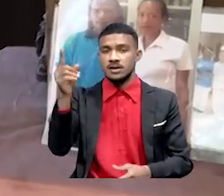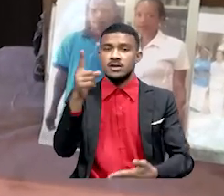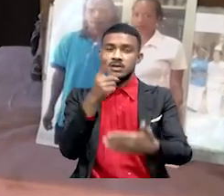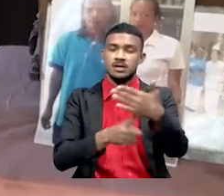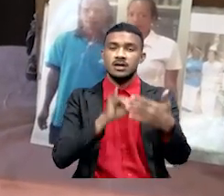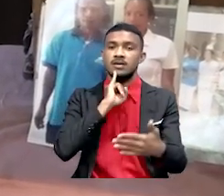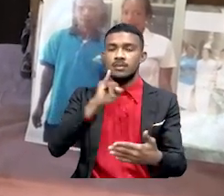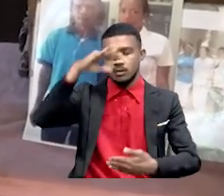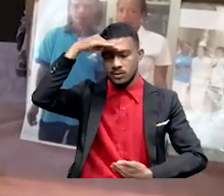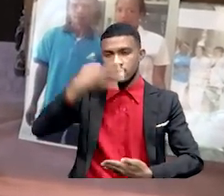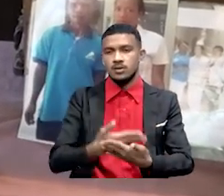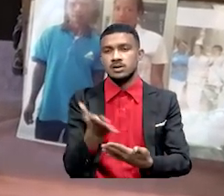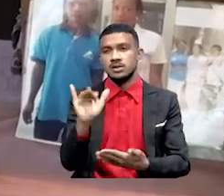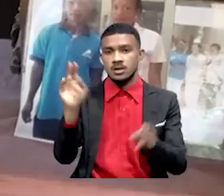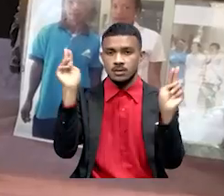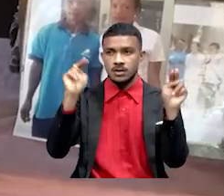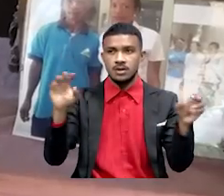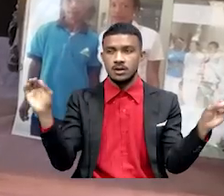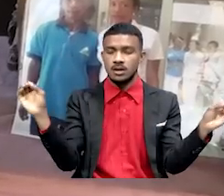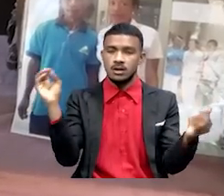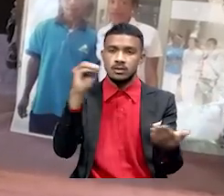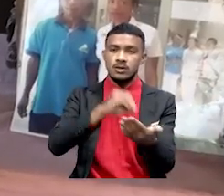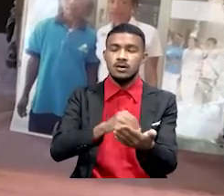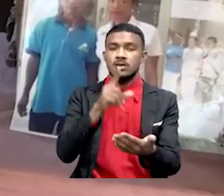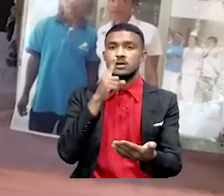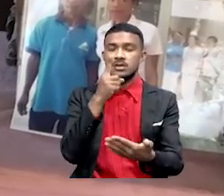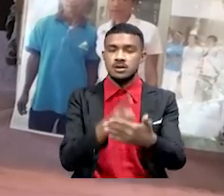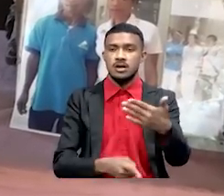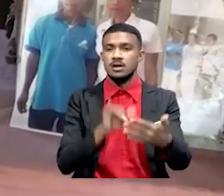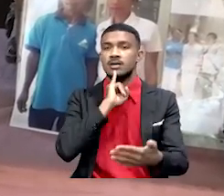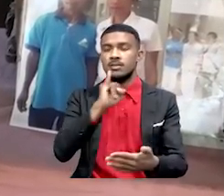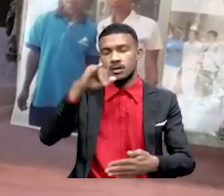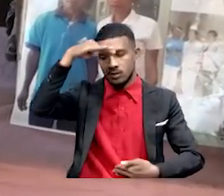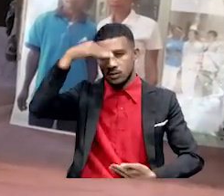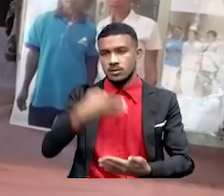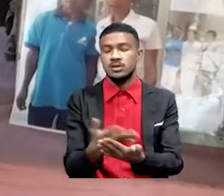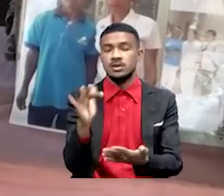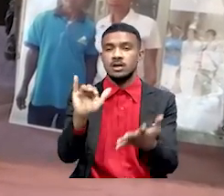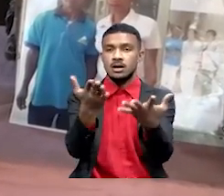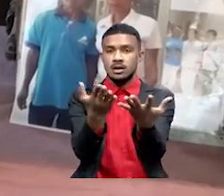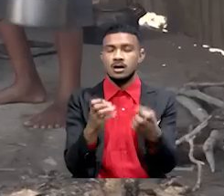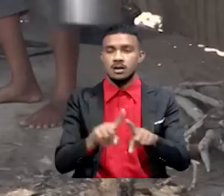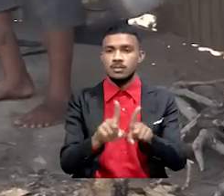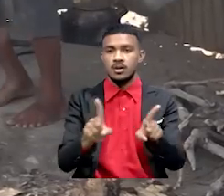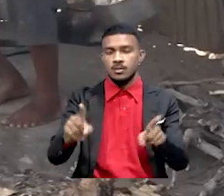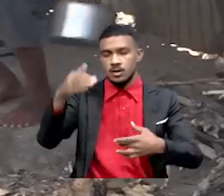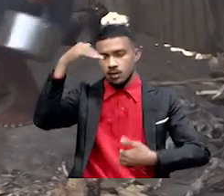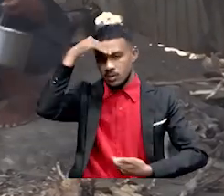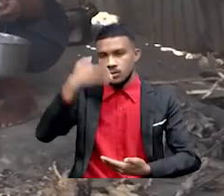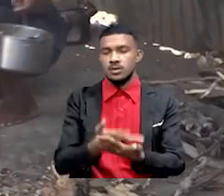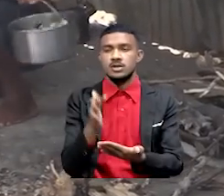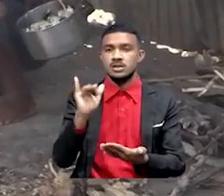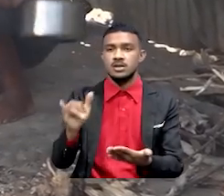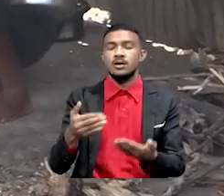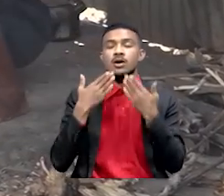precisa. Dala ruma latoo saida mak wansira ni hakarak. Mai be wansira agradece no hadomina